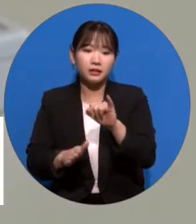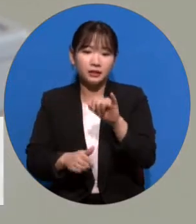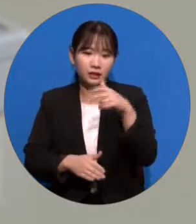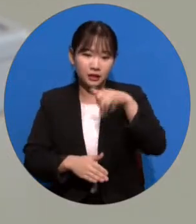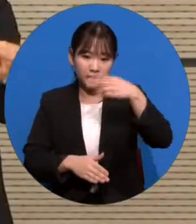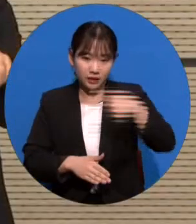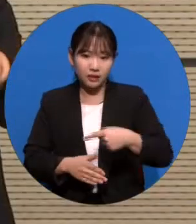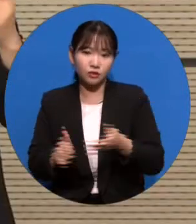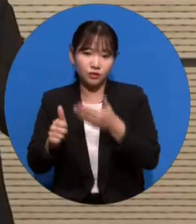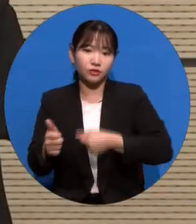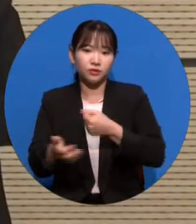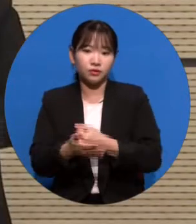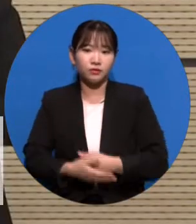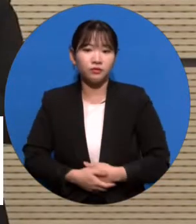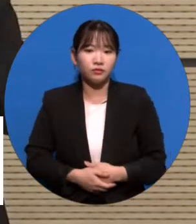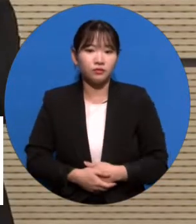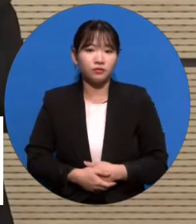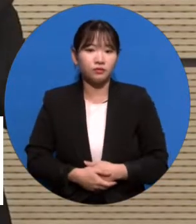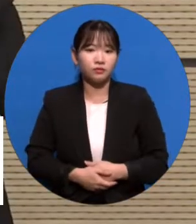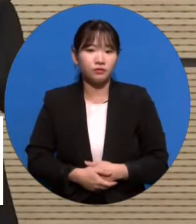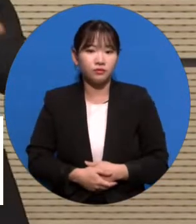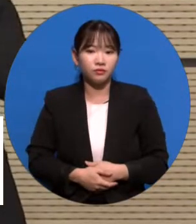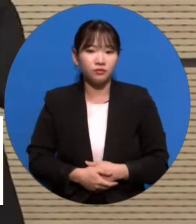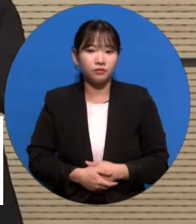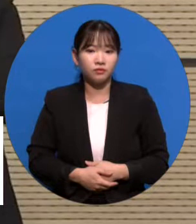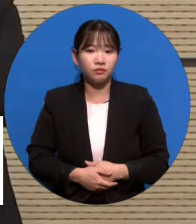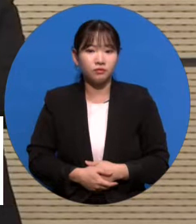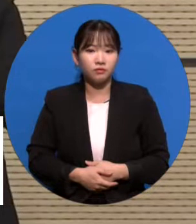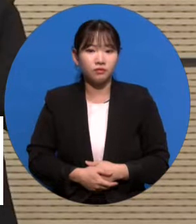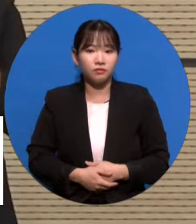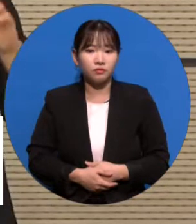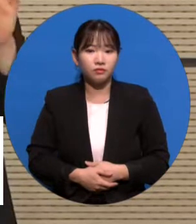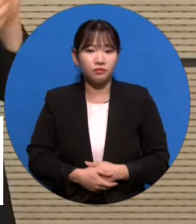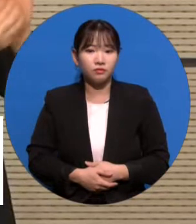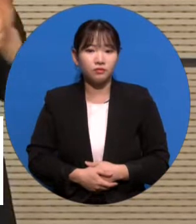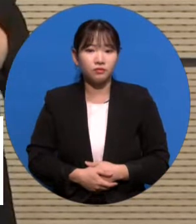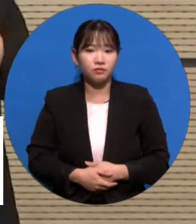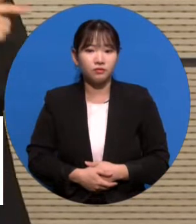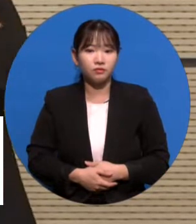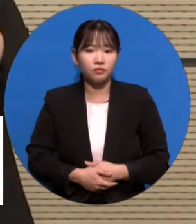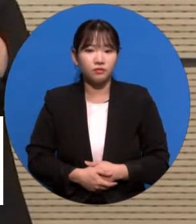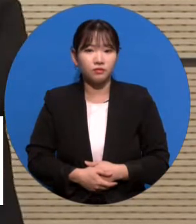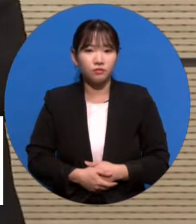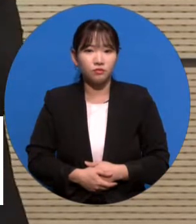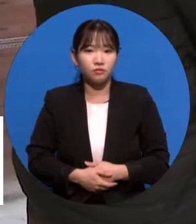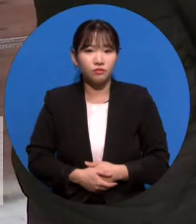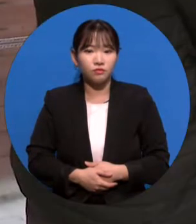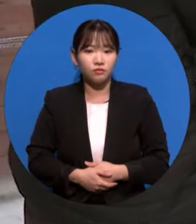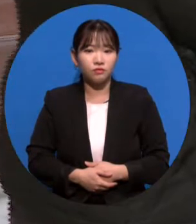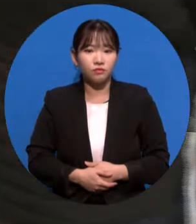했습니다. 오미크론에 효과적으로 대응하기 위해서는 한정된 방역과 의료자원을 효율적으로 활용을 해야